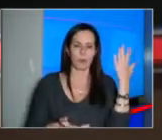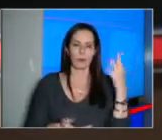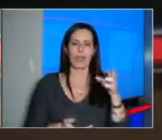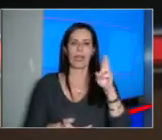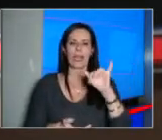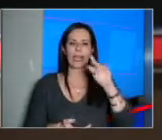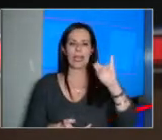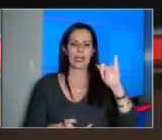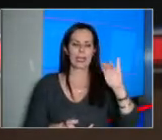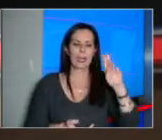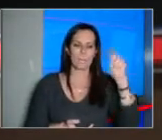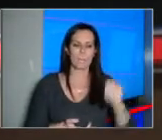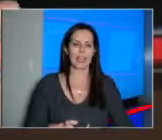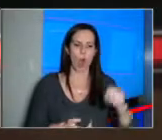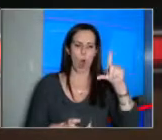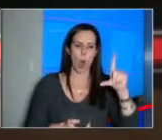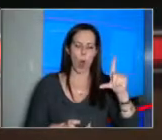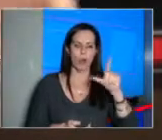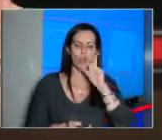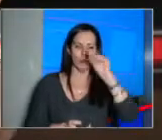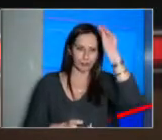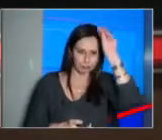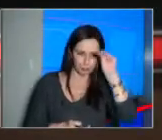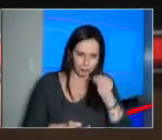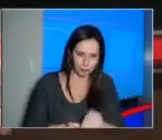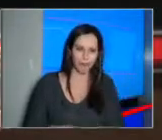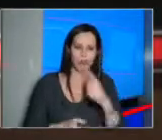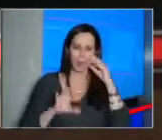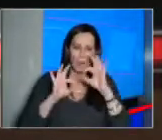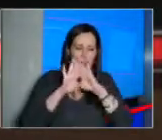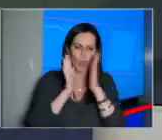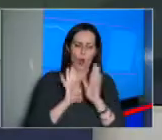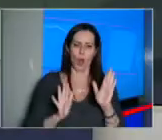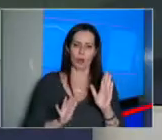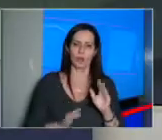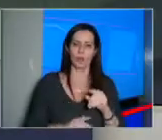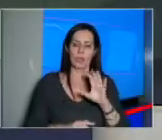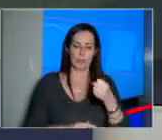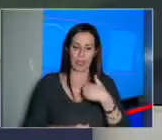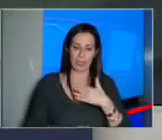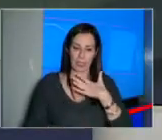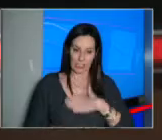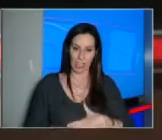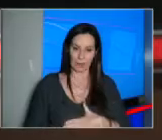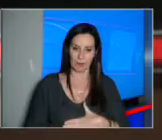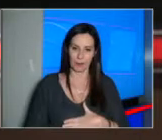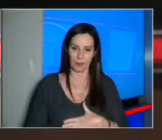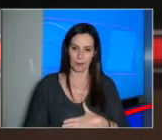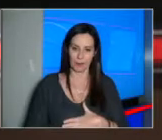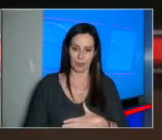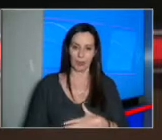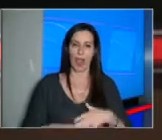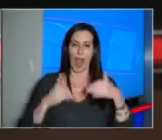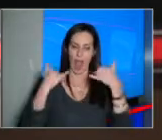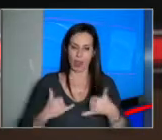לולו, ראובן אברג'יל, ויהיה לך את הקטגוריות, ותוכל לראות ממש את הכל. אז אם אני ארצה ש... אם